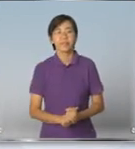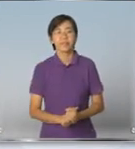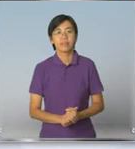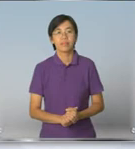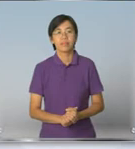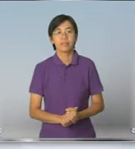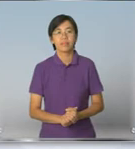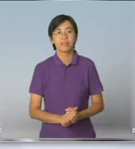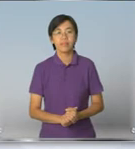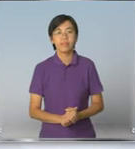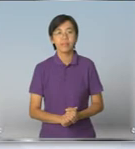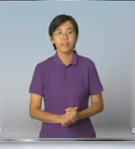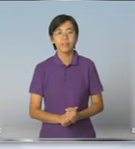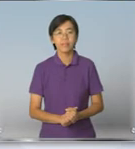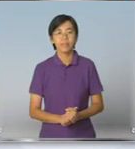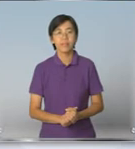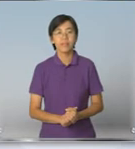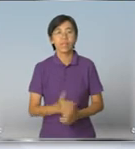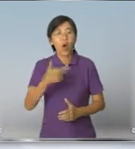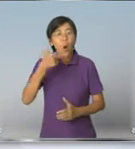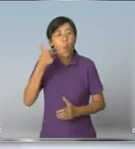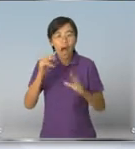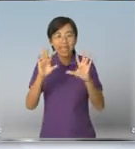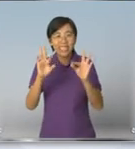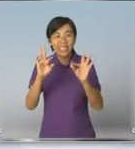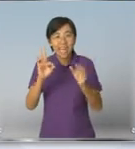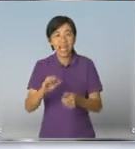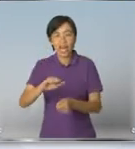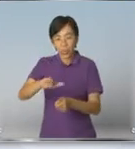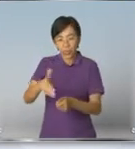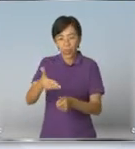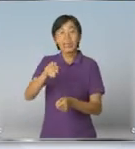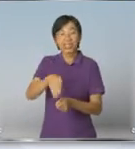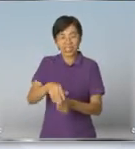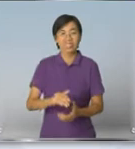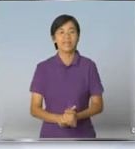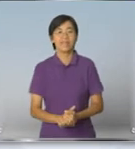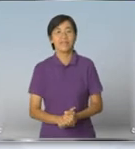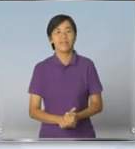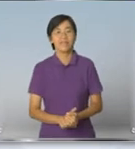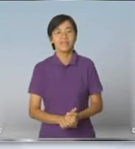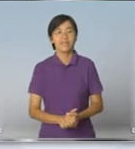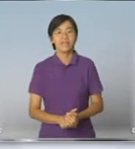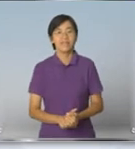ช่ถูกต้องค่ะ น้ำตาลปี๊บหมดเลยนะครับ หมดเล